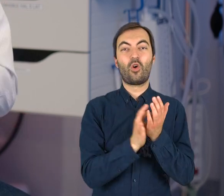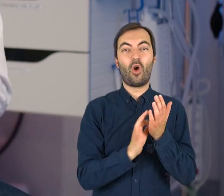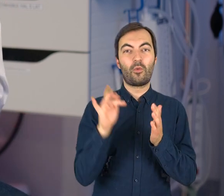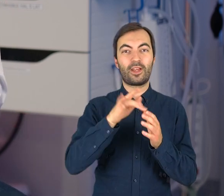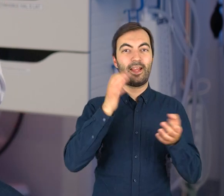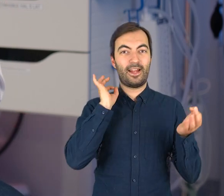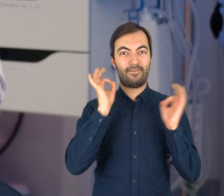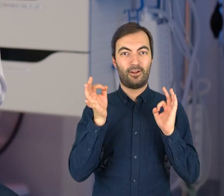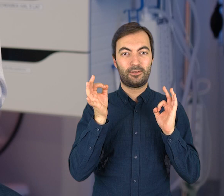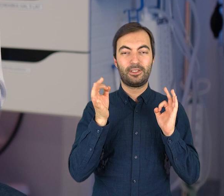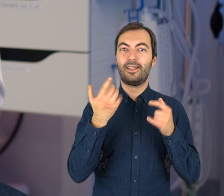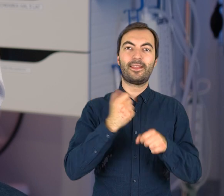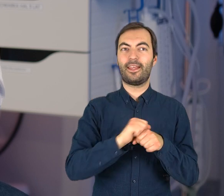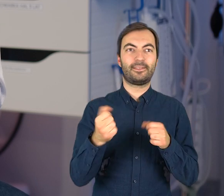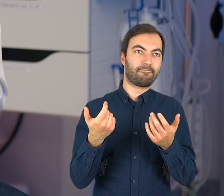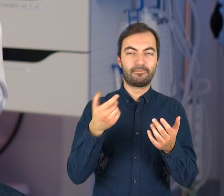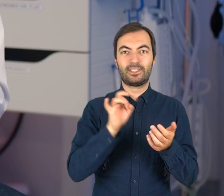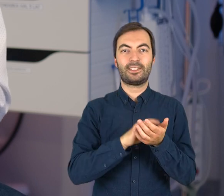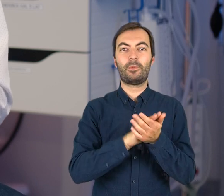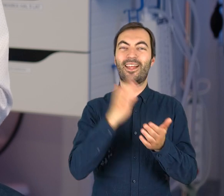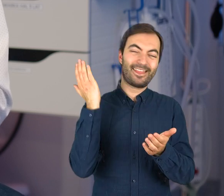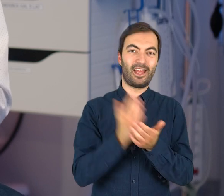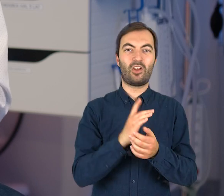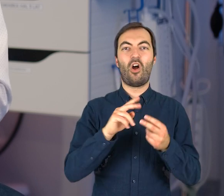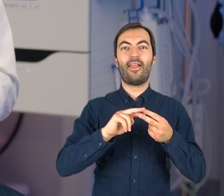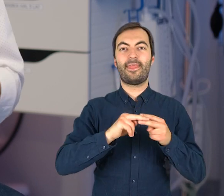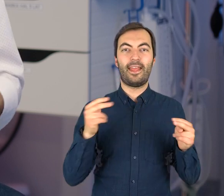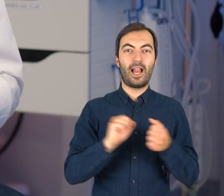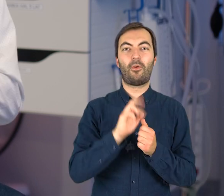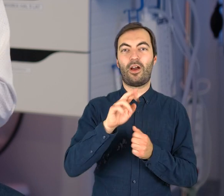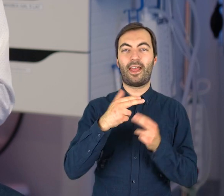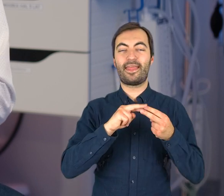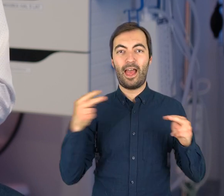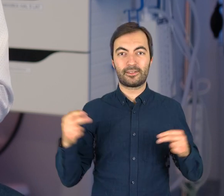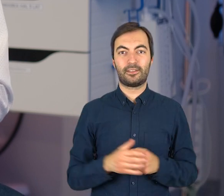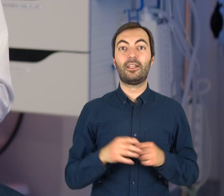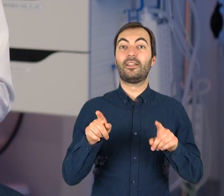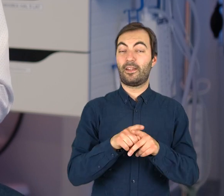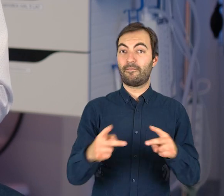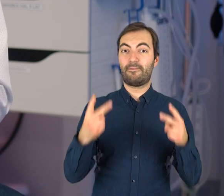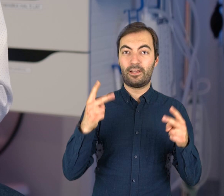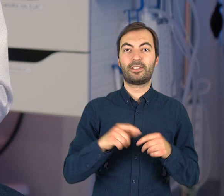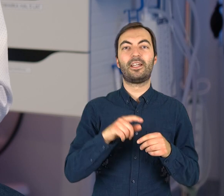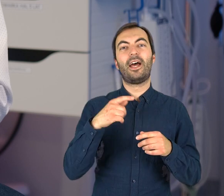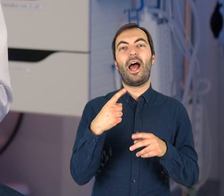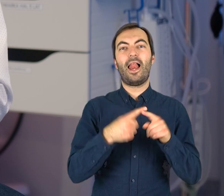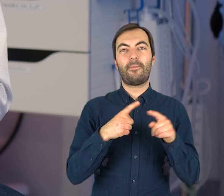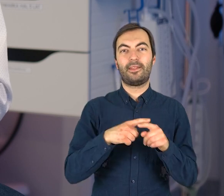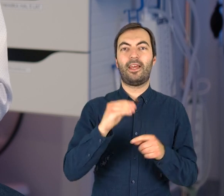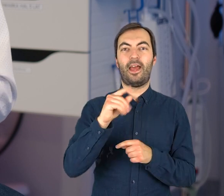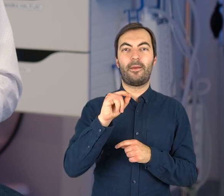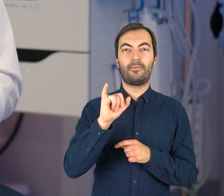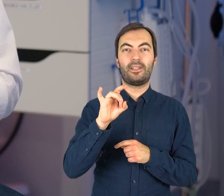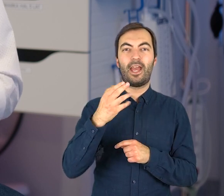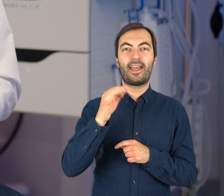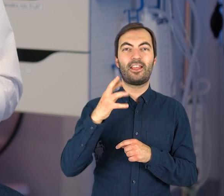RNA. Wielką rolę odgrywają też czynniki epigenetyczne, czyli chemiczne modyfikacje DNA powstające pod wpływem środowiska,